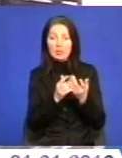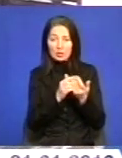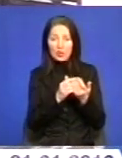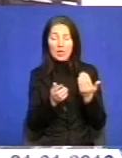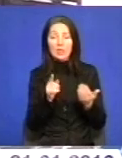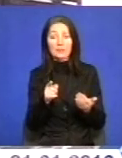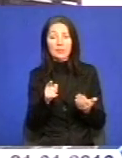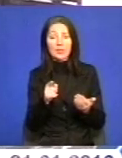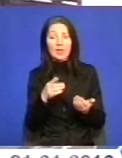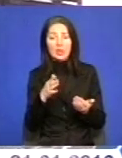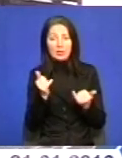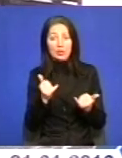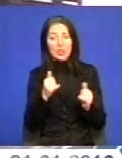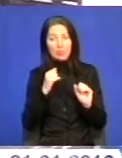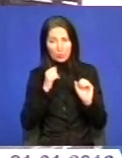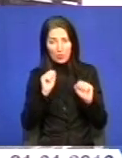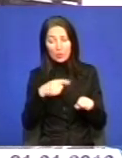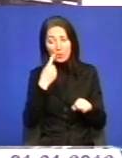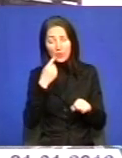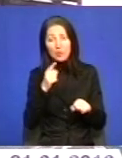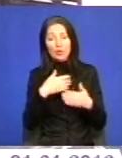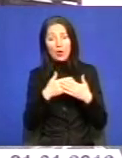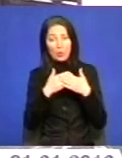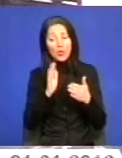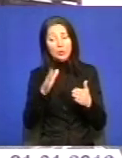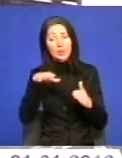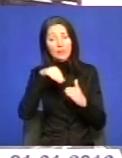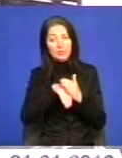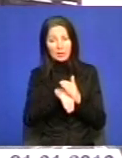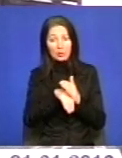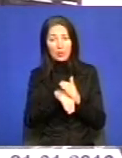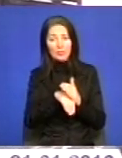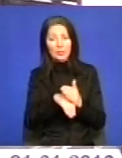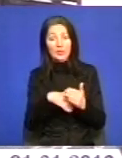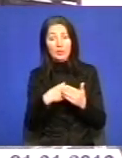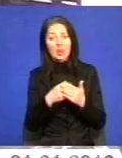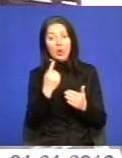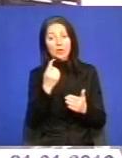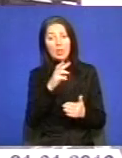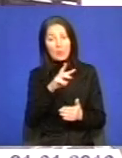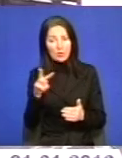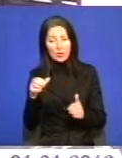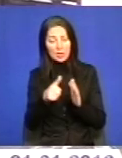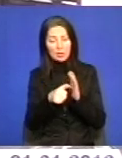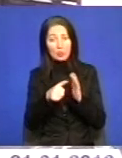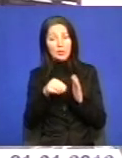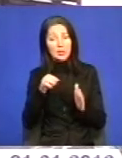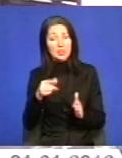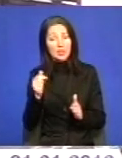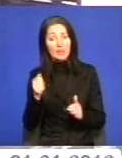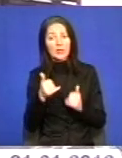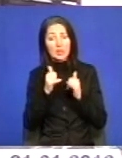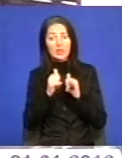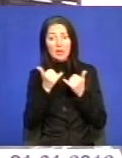сьогодні можемо вже твердо говорити про те, що в громаду буде влити щонайменше 1 мільйон 600 тисяч гривень на